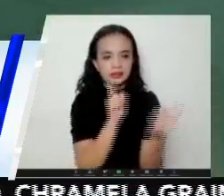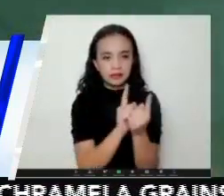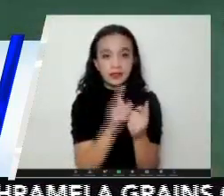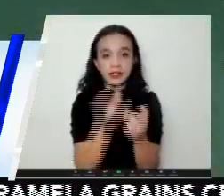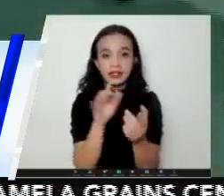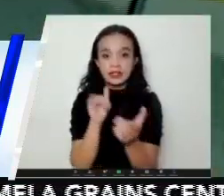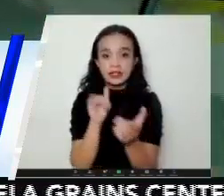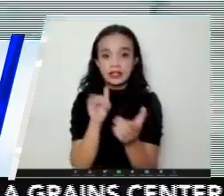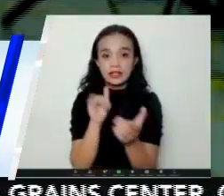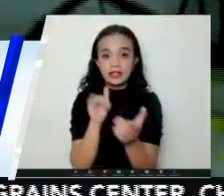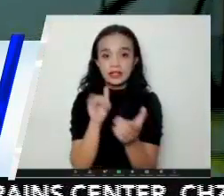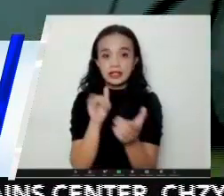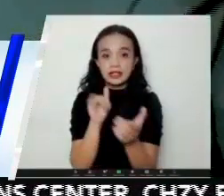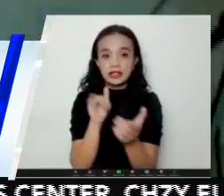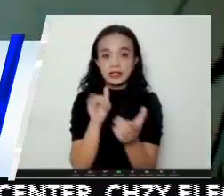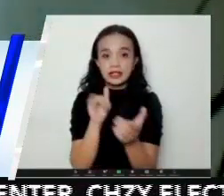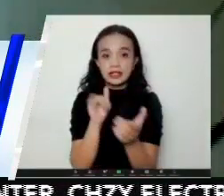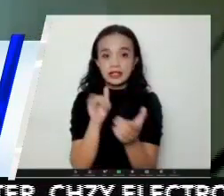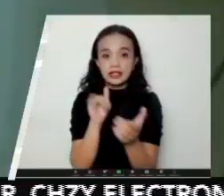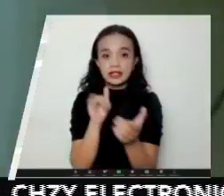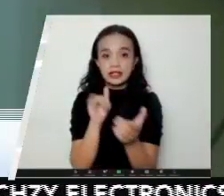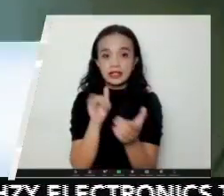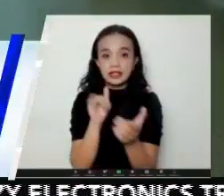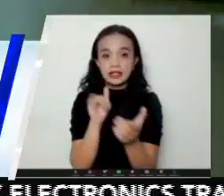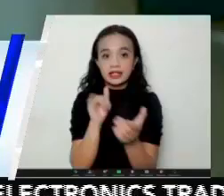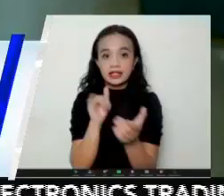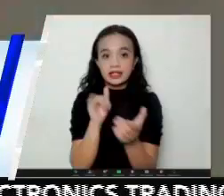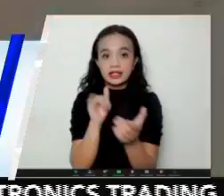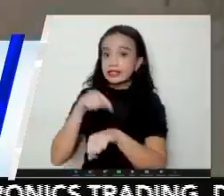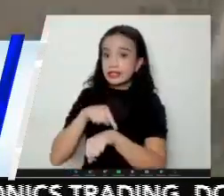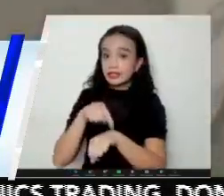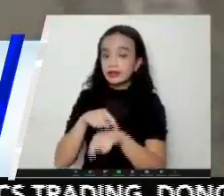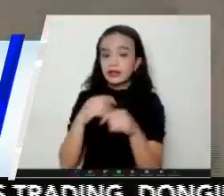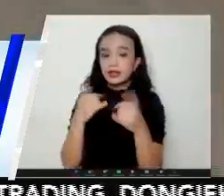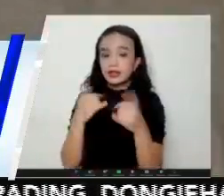daw ito para buhayin ang kanilang tambalan on screen.